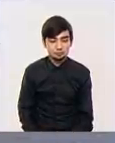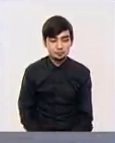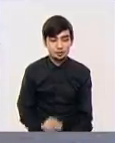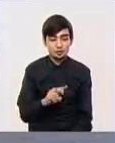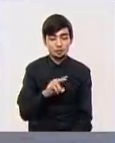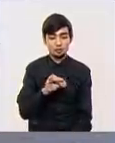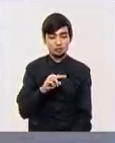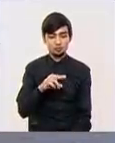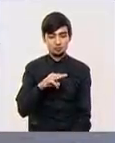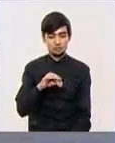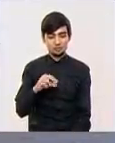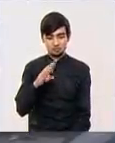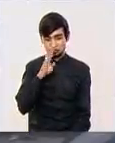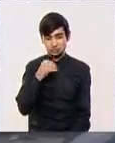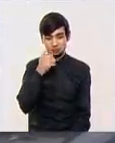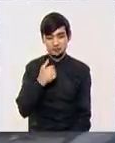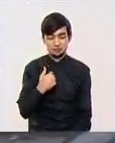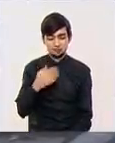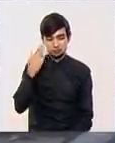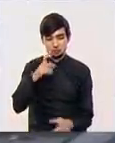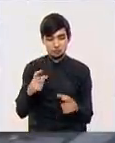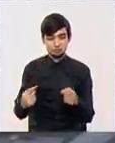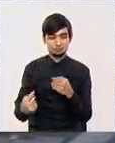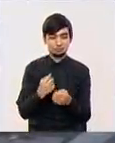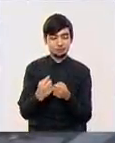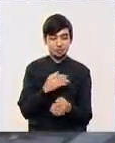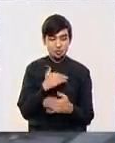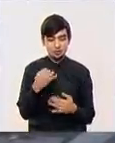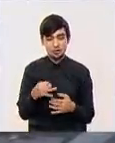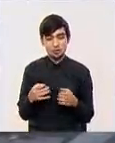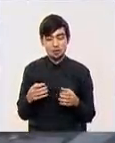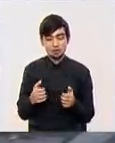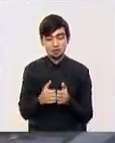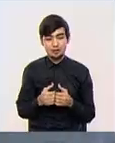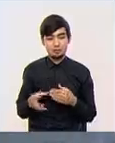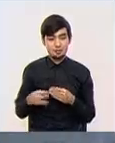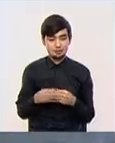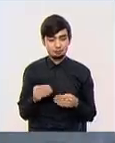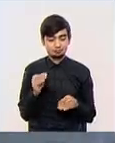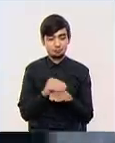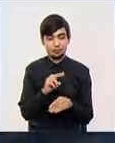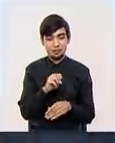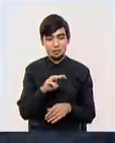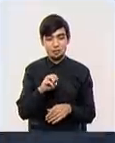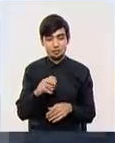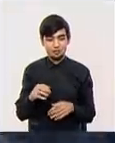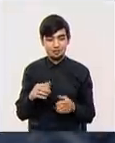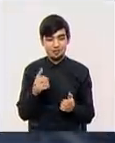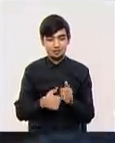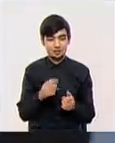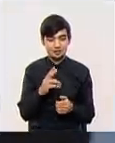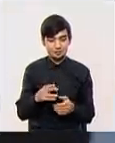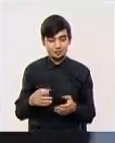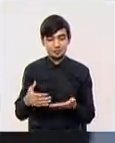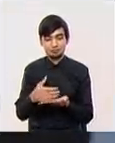Людмила Келемник осыдан 4 жыл бұрын үйлеріне бөтен адамдар кірмеу үшін көршілермен бірігіп домофон орнатқан. Әр пәтерден ақша жинап, барлық керек